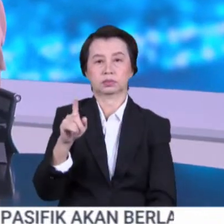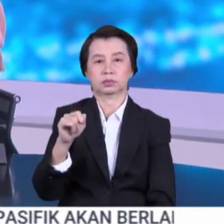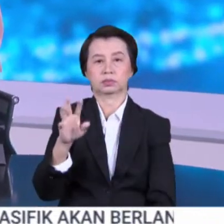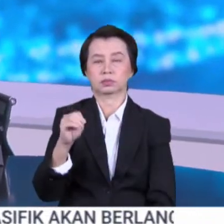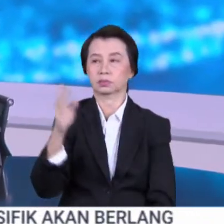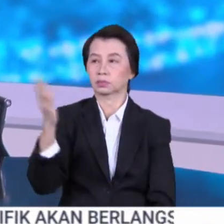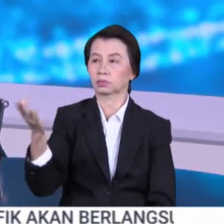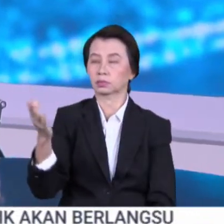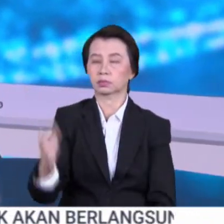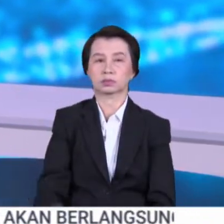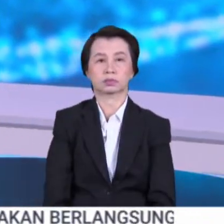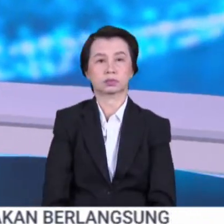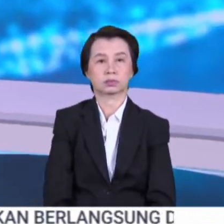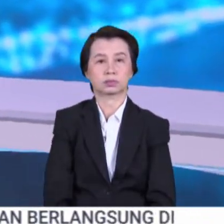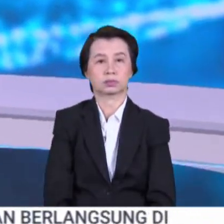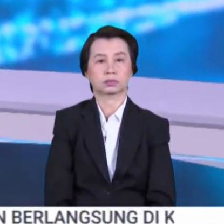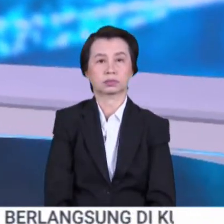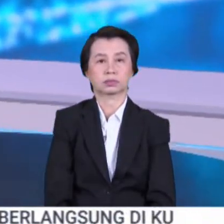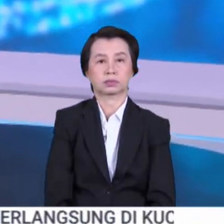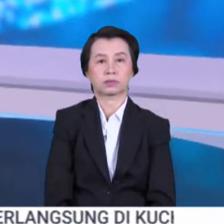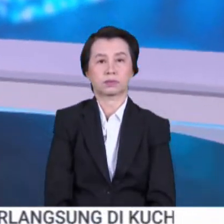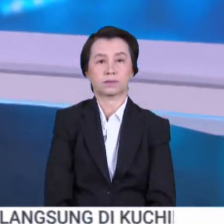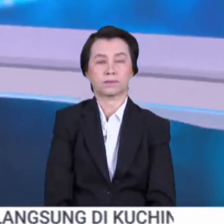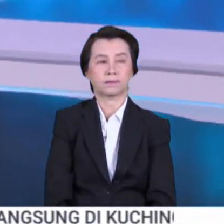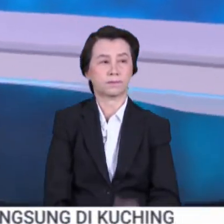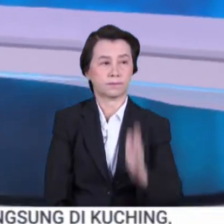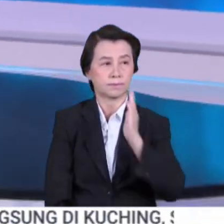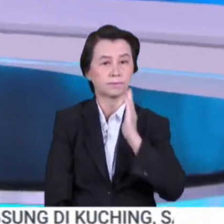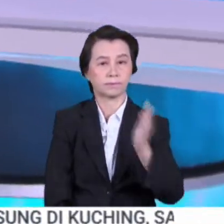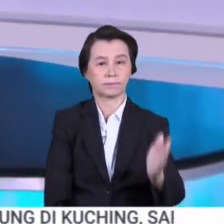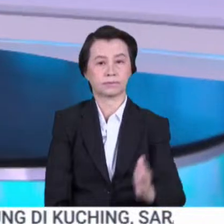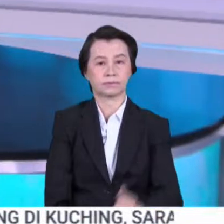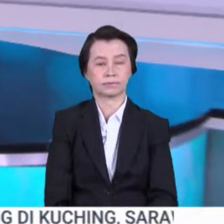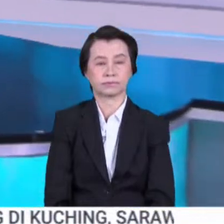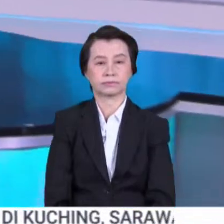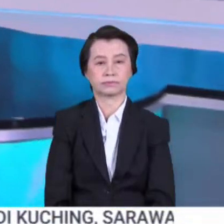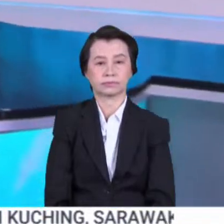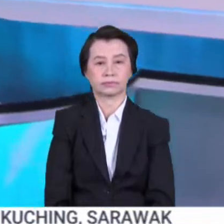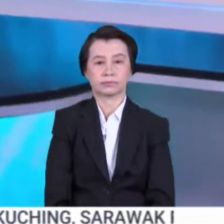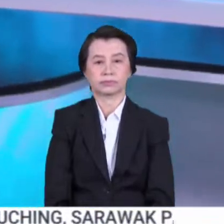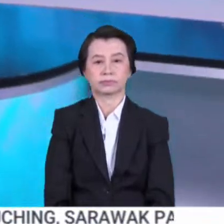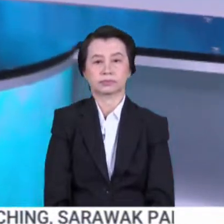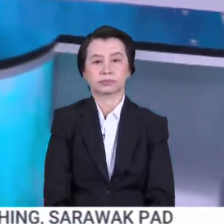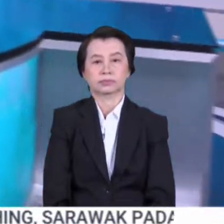di Angkasa Pre. Silakan Miza. Baik, terima kasih Muhammad Dia.